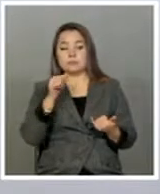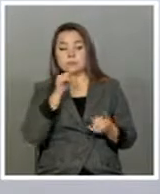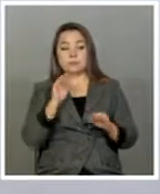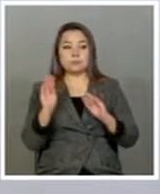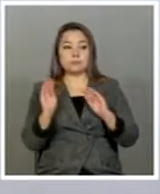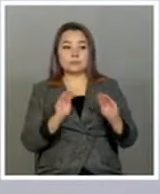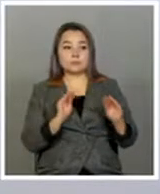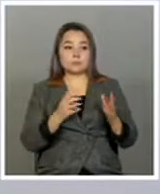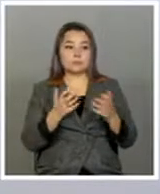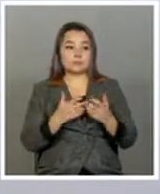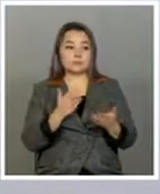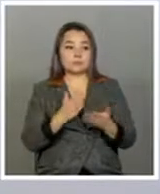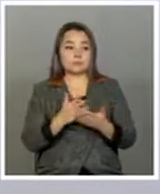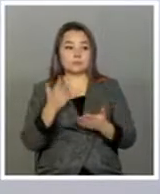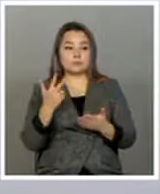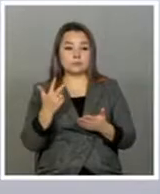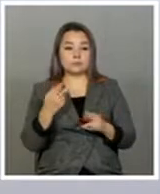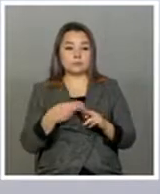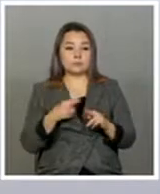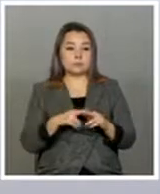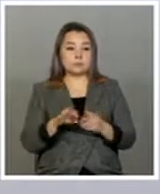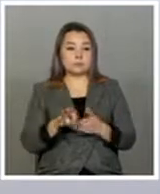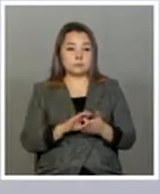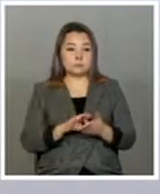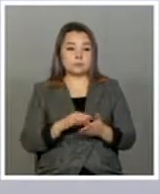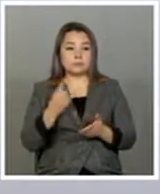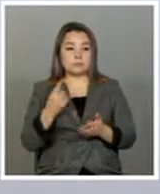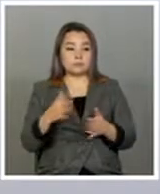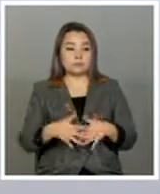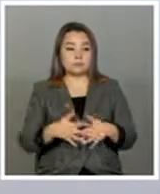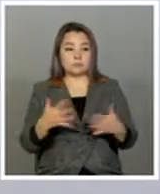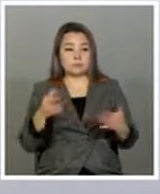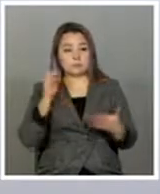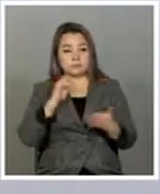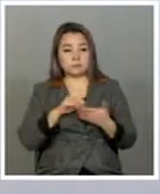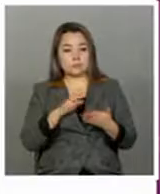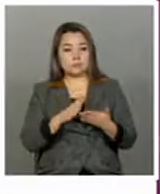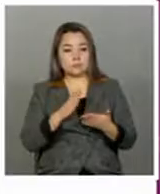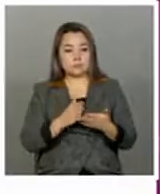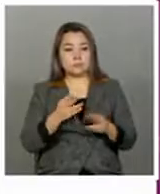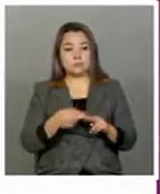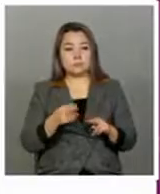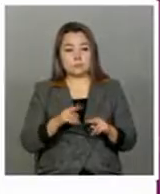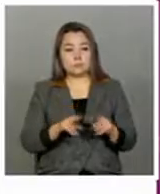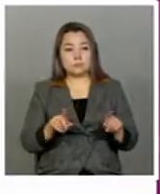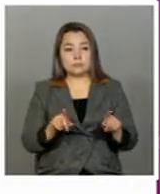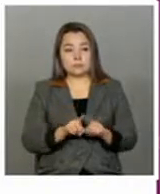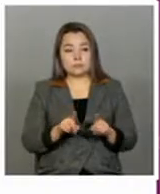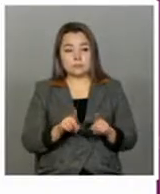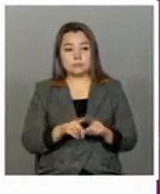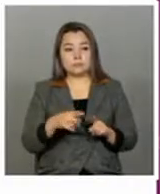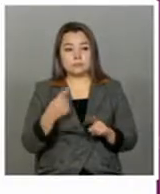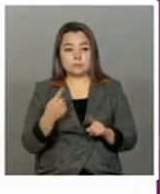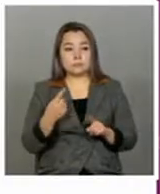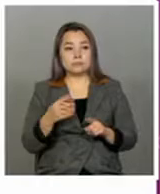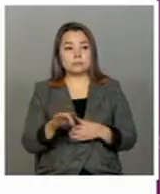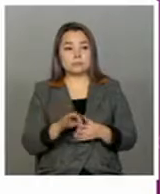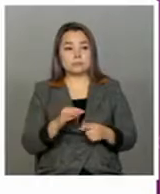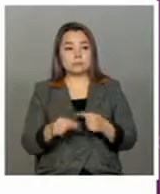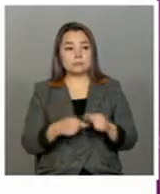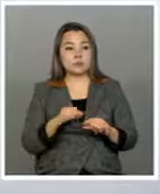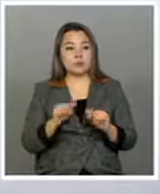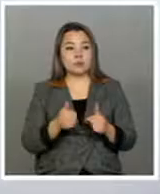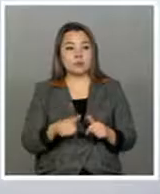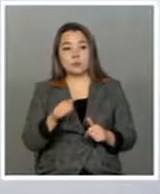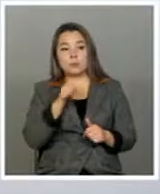жердегі түбірасты 3 дегенім біз бірден артық сан. Сондықтан біз SN-нің келесі формуласын